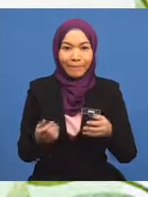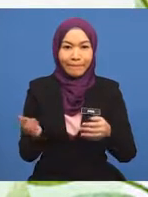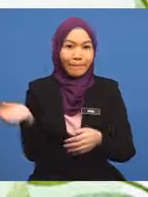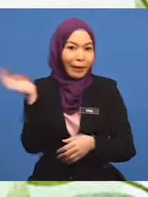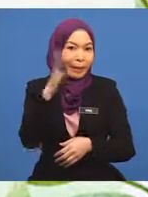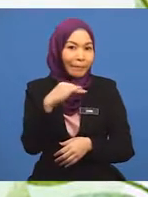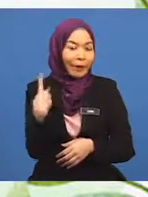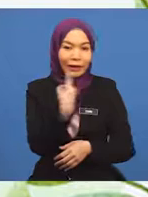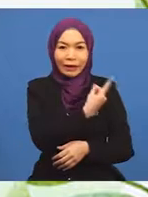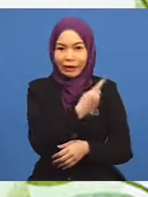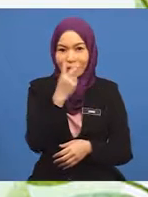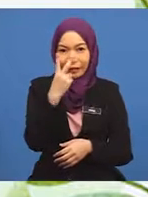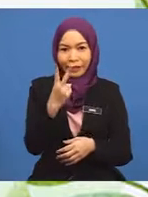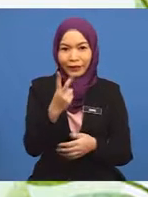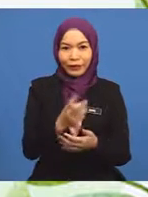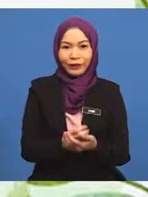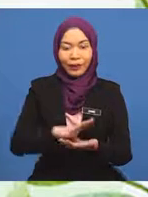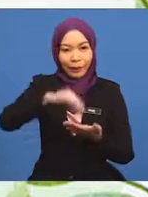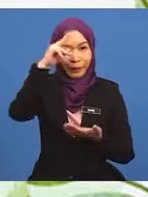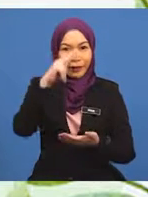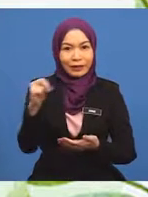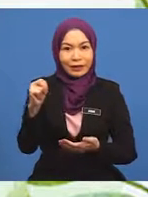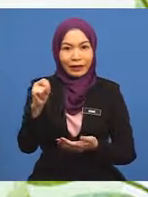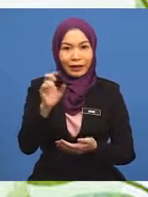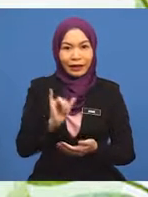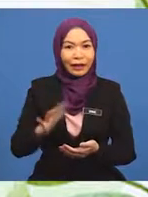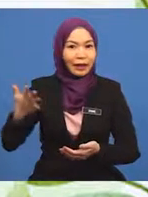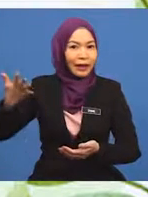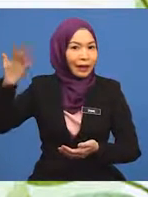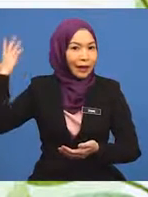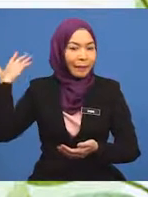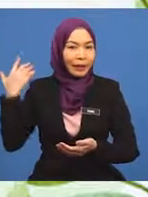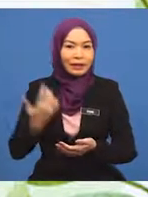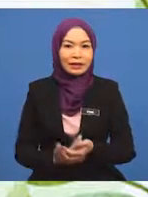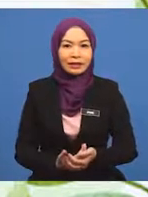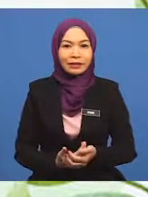kita imbas kembali pembelajaran semasa di tingkatan 1.